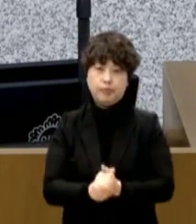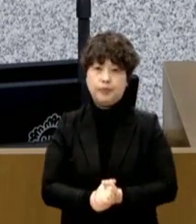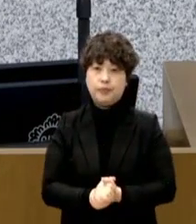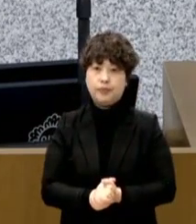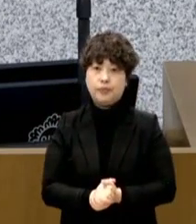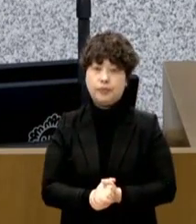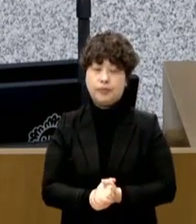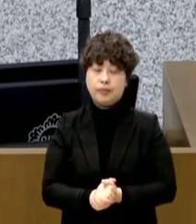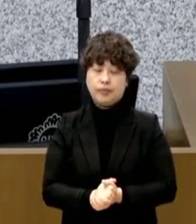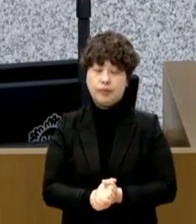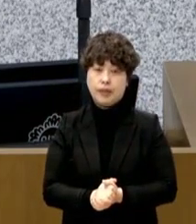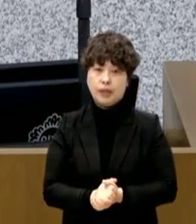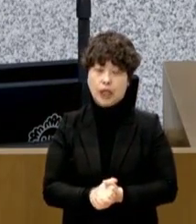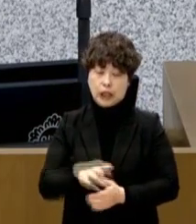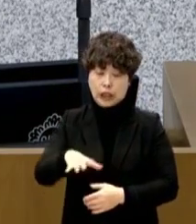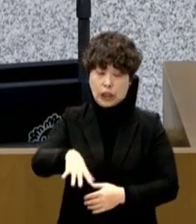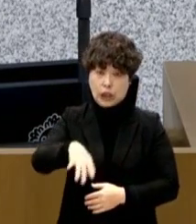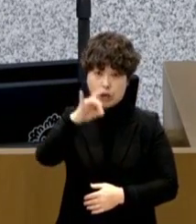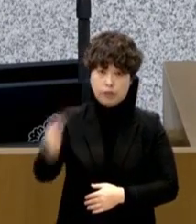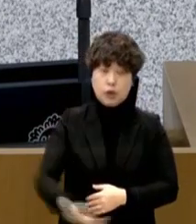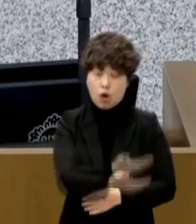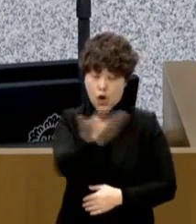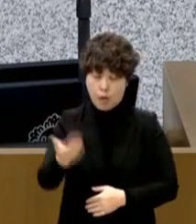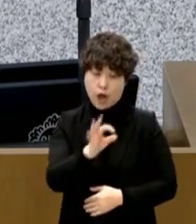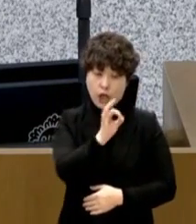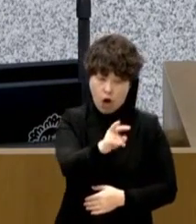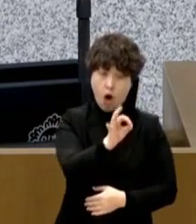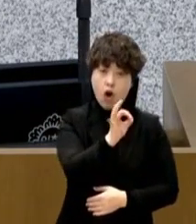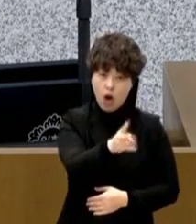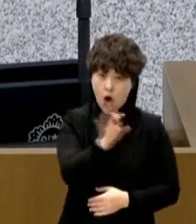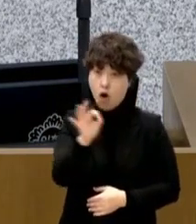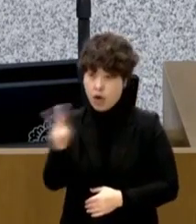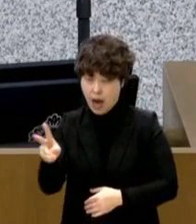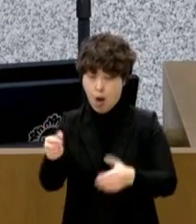도민들께서는 11대 의회 출범 당시 여야